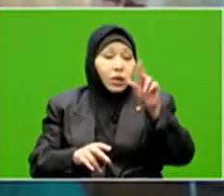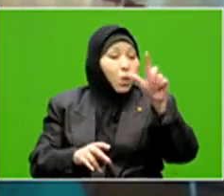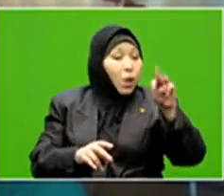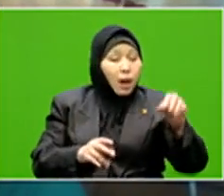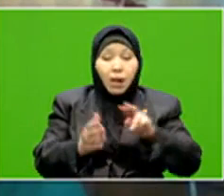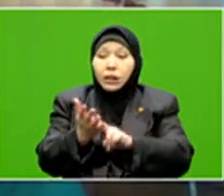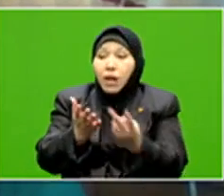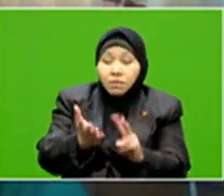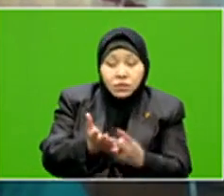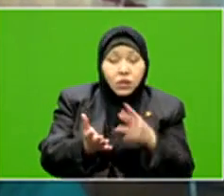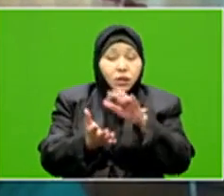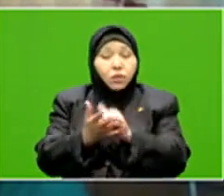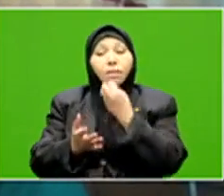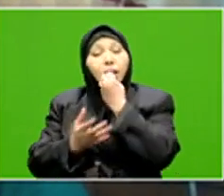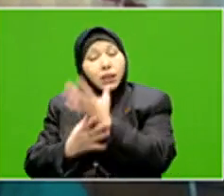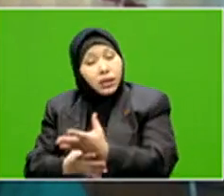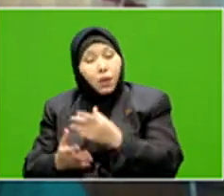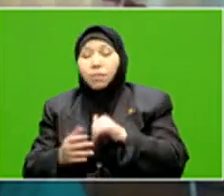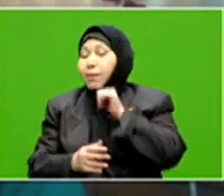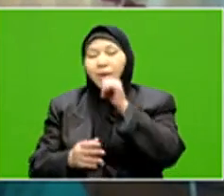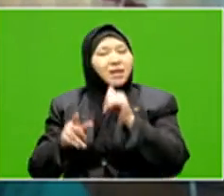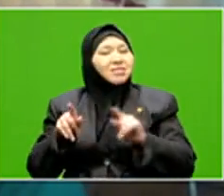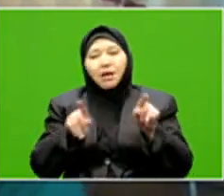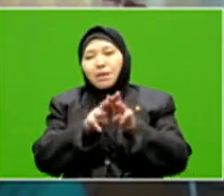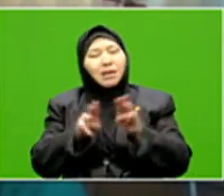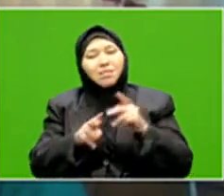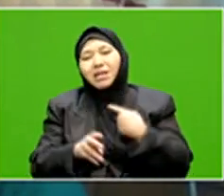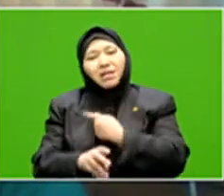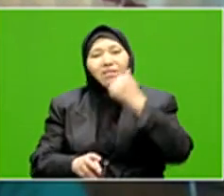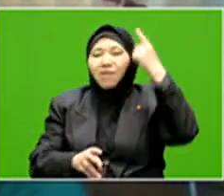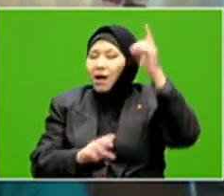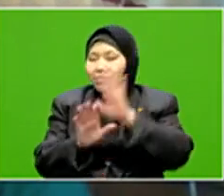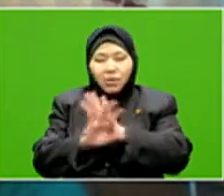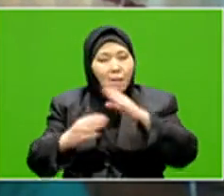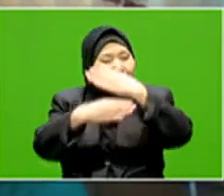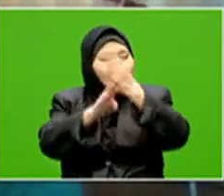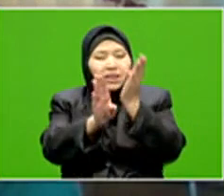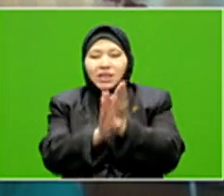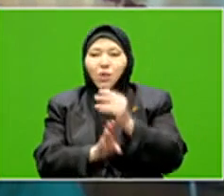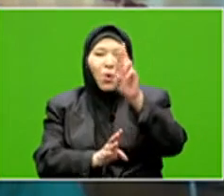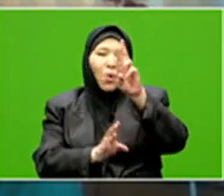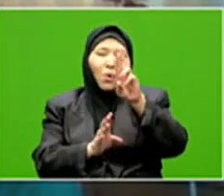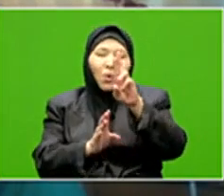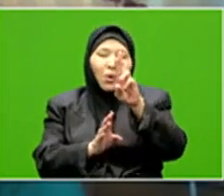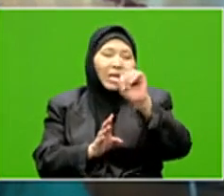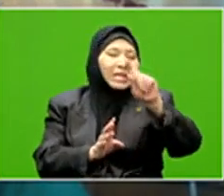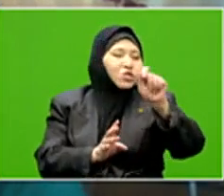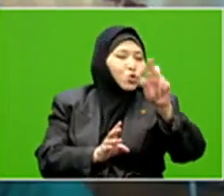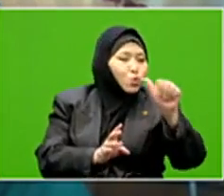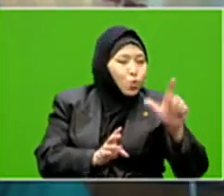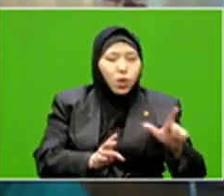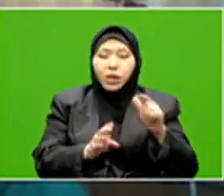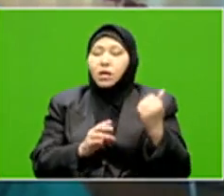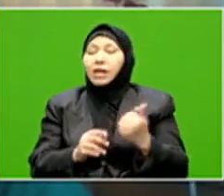tafsir, mereka menyatakan salat ini bukanlah seperti mana yang kita fahami sebagai satu bentuk ritual semata-mata. Tetapi